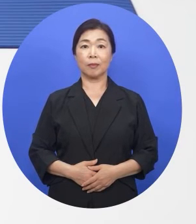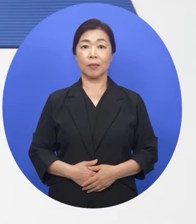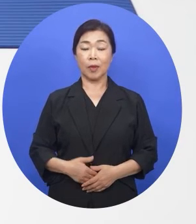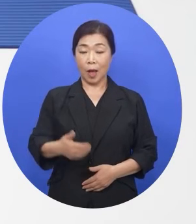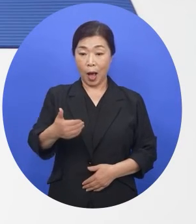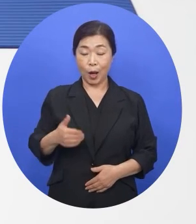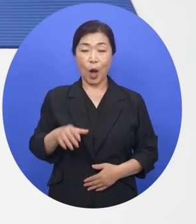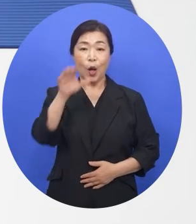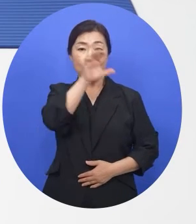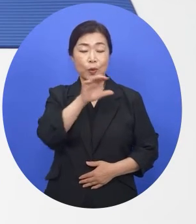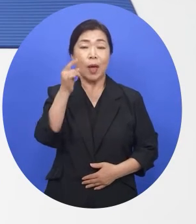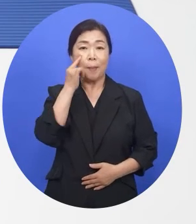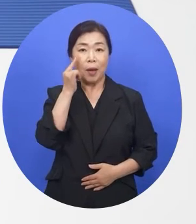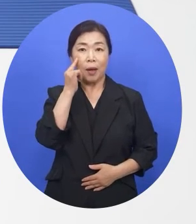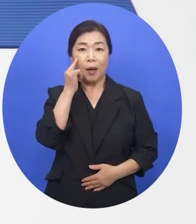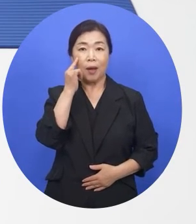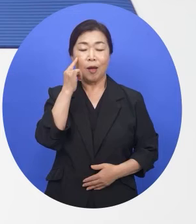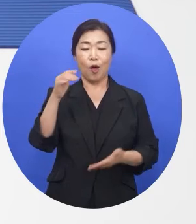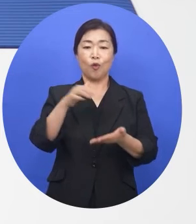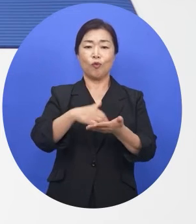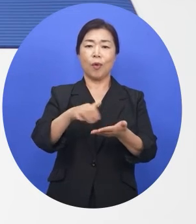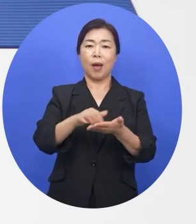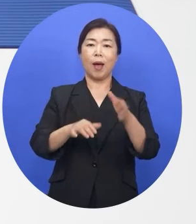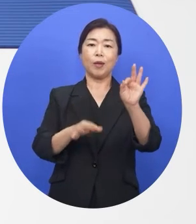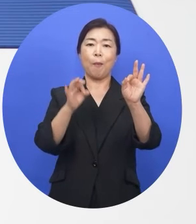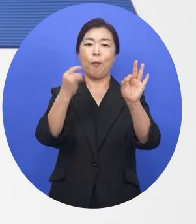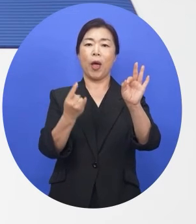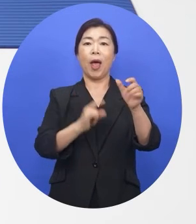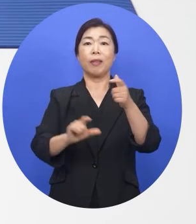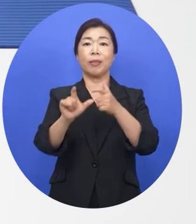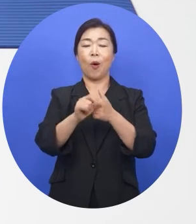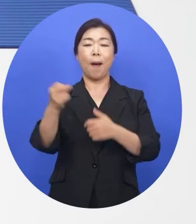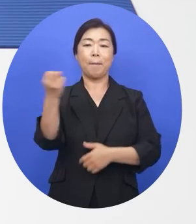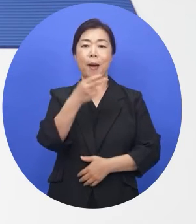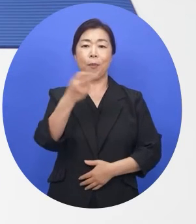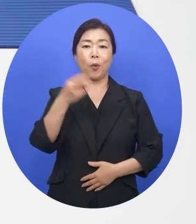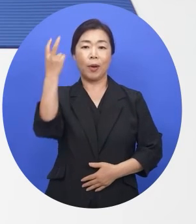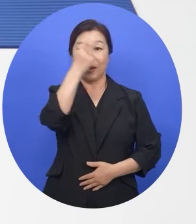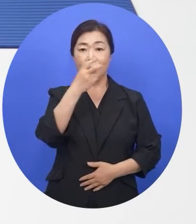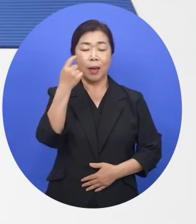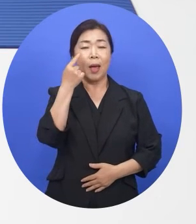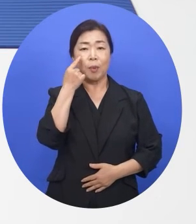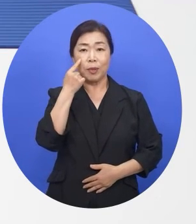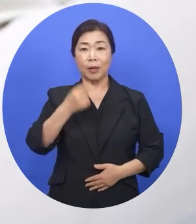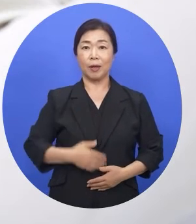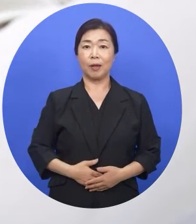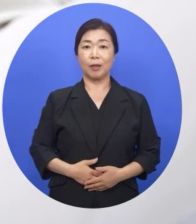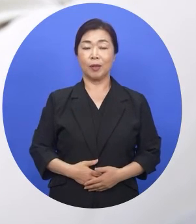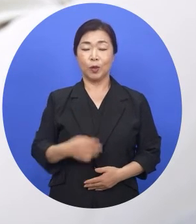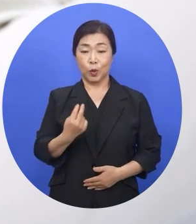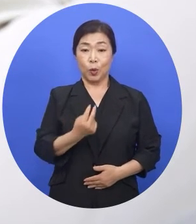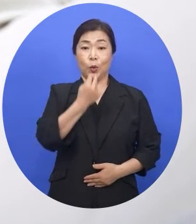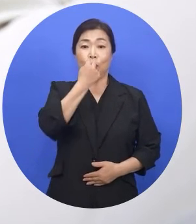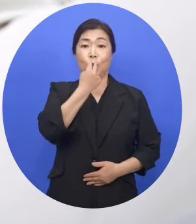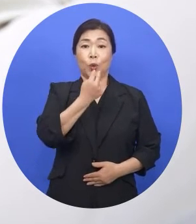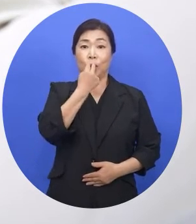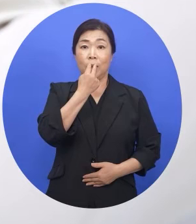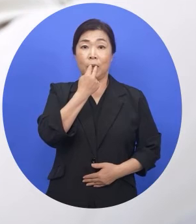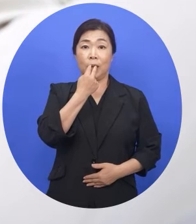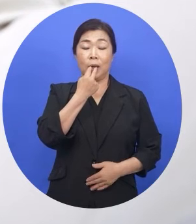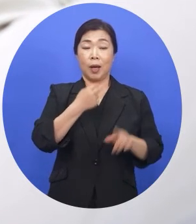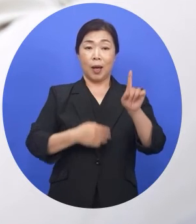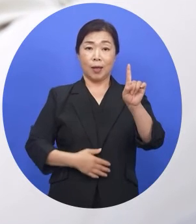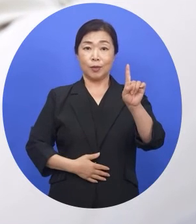자, 앞서 연습해 본 대로 10번 더 반복해 보겠습니다. 숨을 들이쉬고